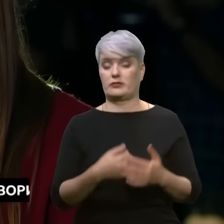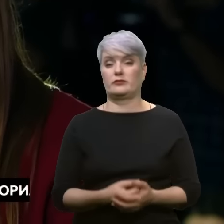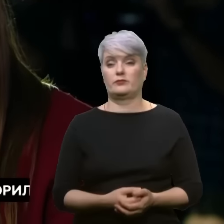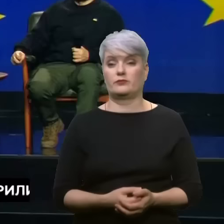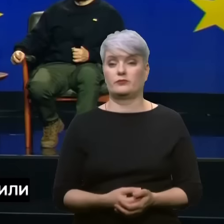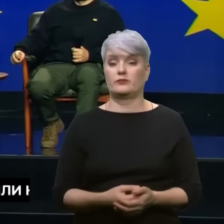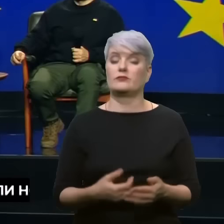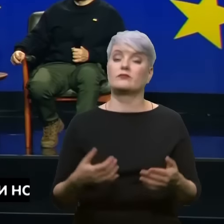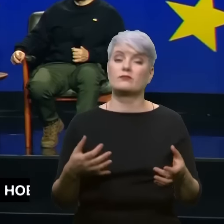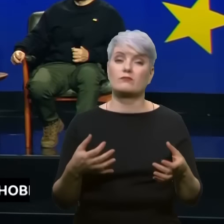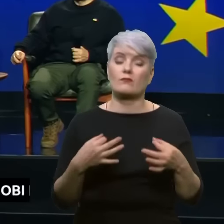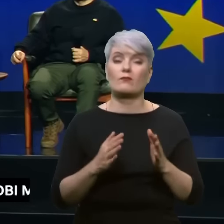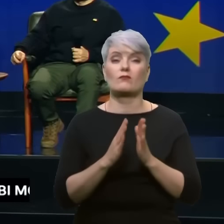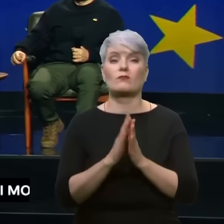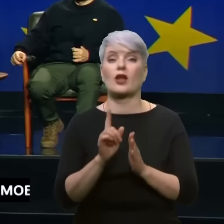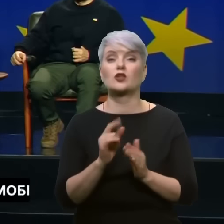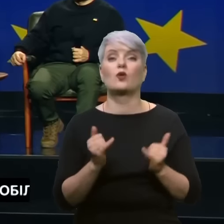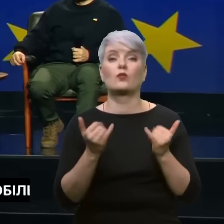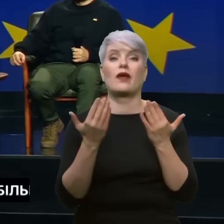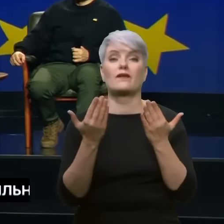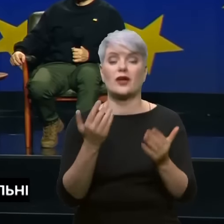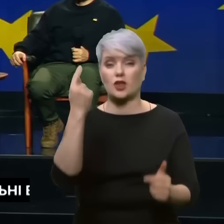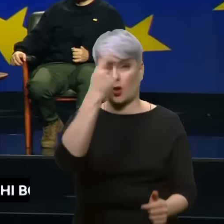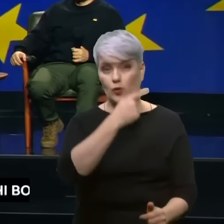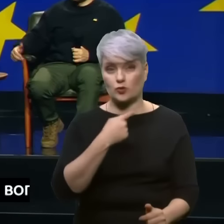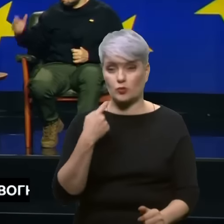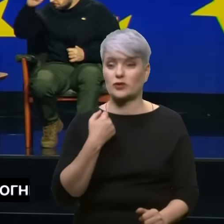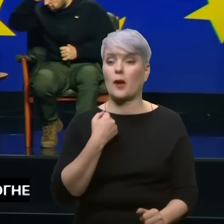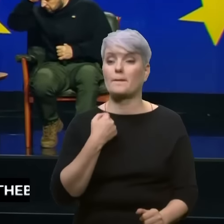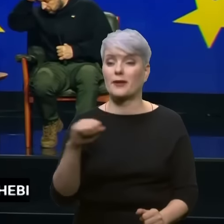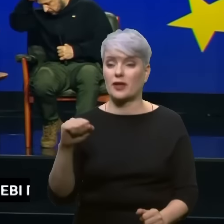президенте, поясніть, будь ласка, що для вас особисто перемога?